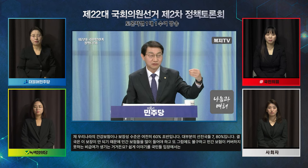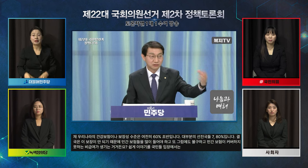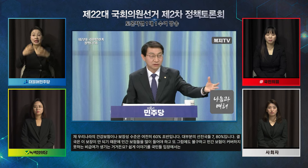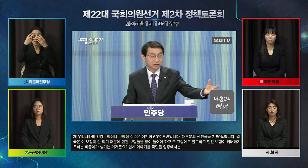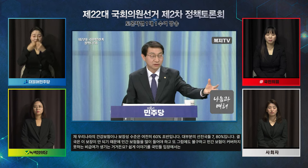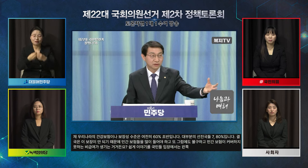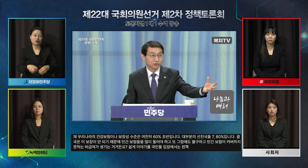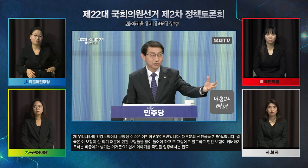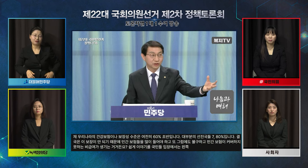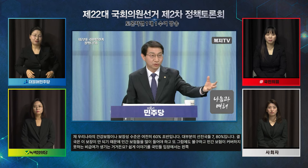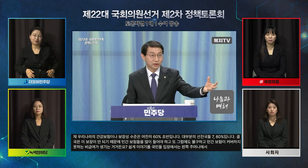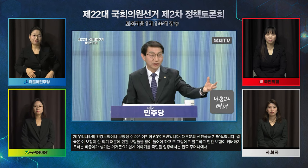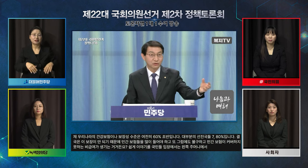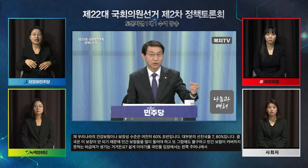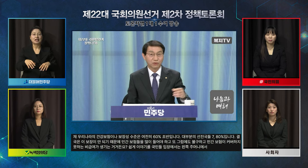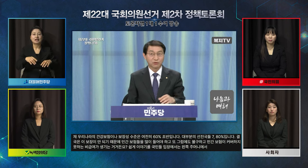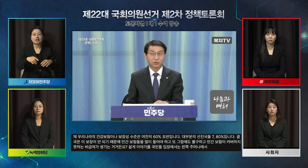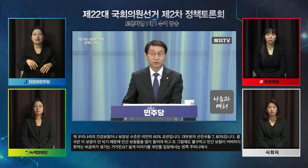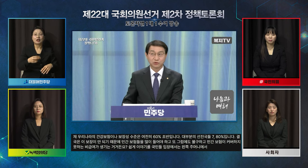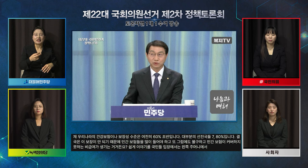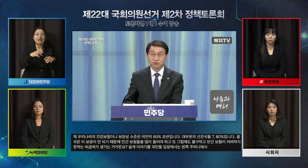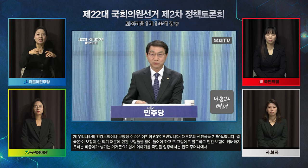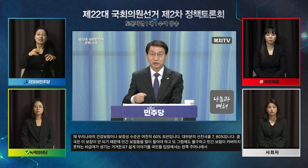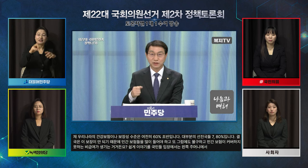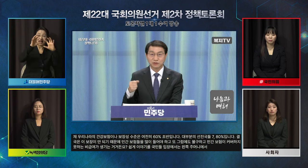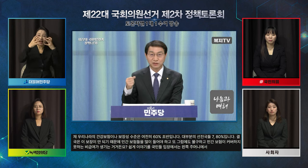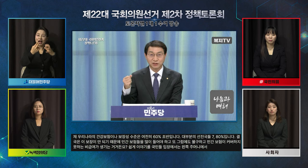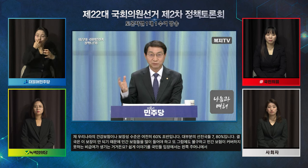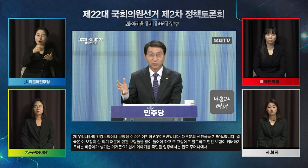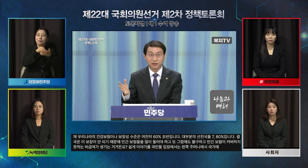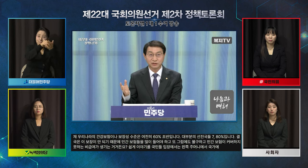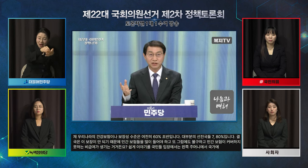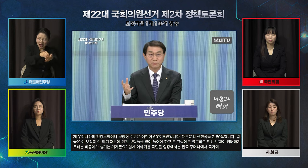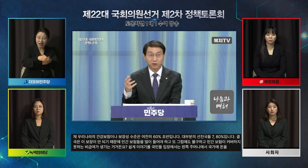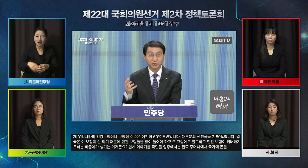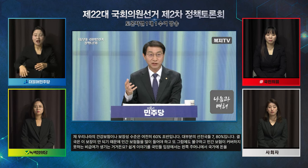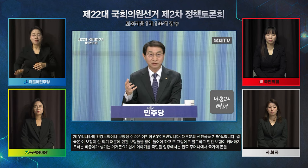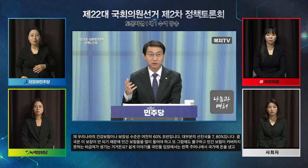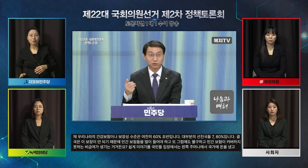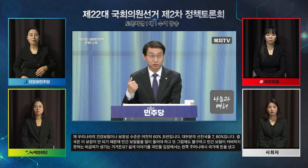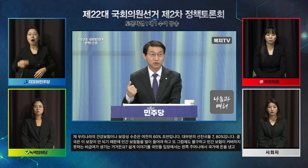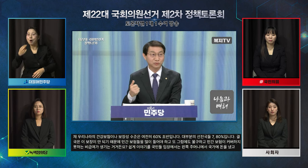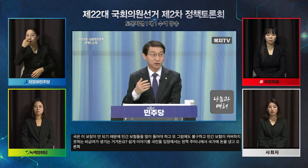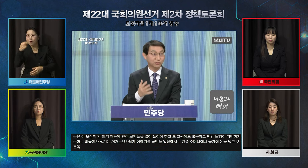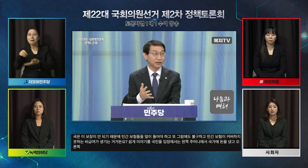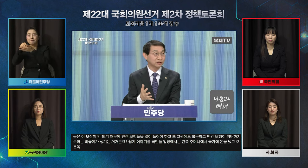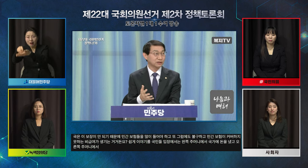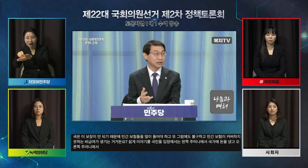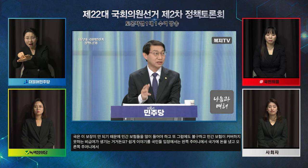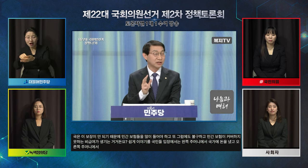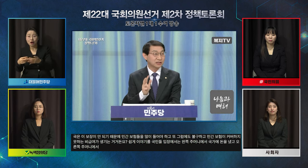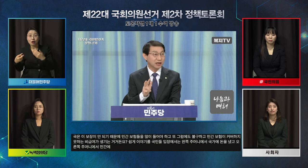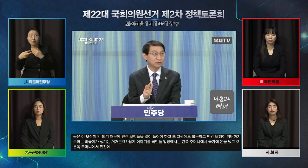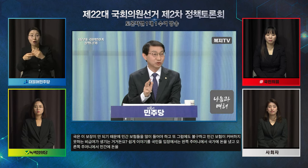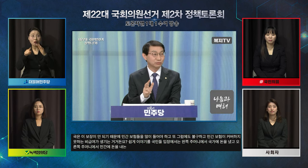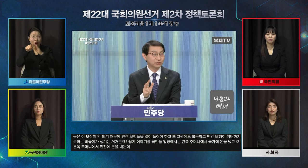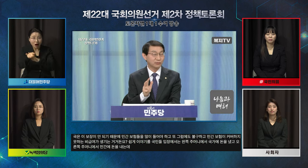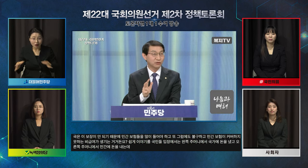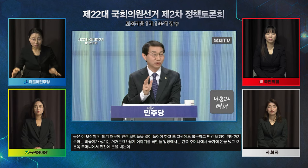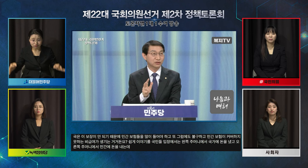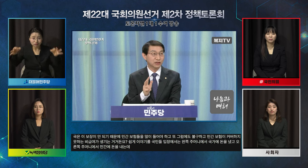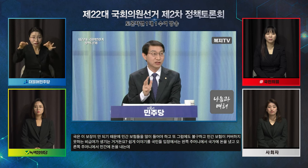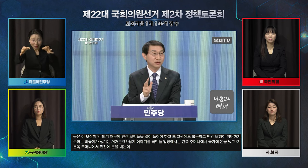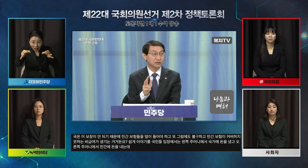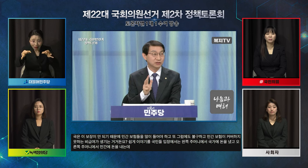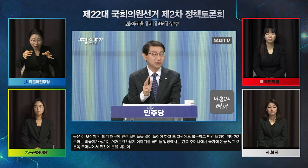국가에 돈을 냈고 오른쪽 주머니에서 민간 보험을 내는데 병원에 갔더니 또 뒷주머니 털어가는 거예요. 이 3종